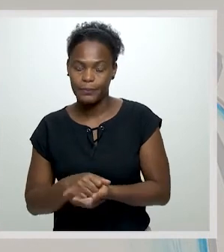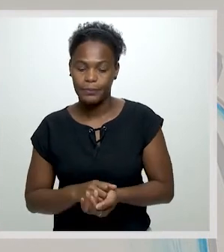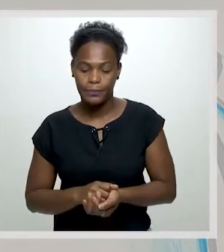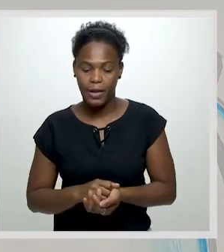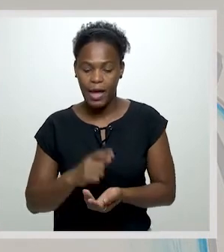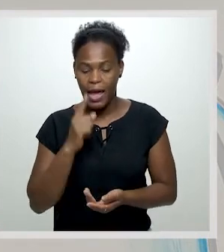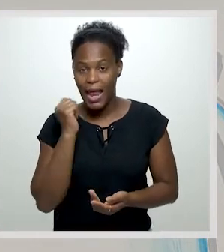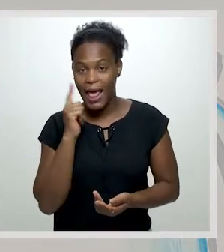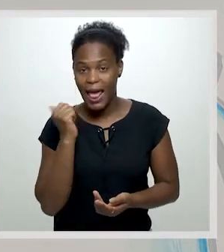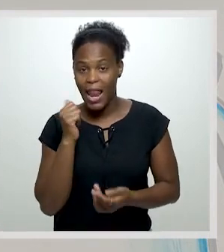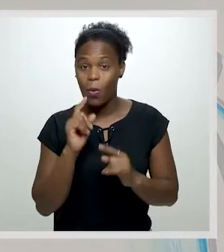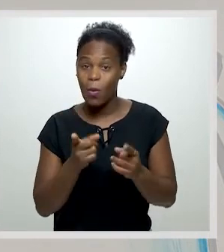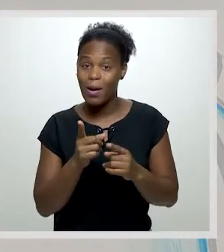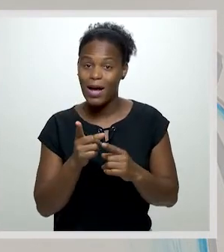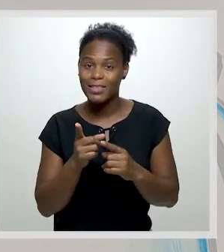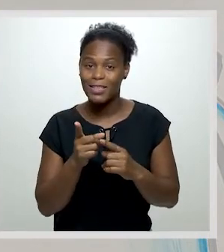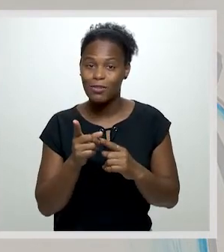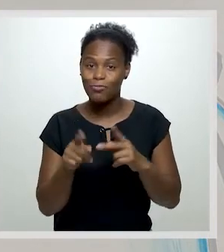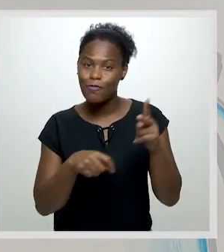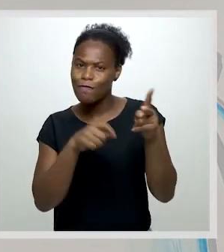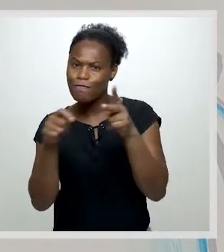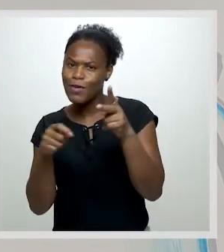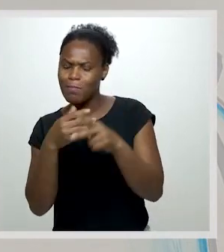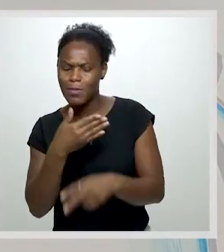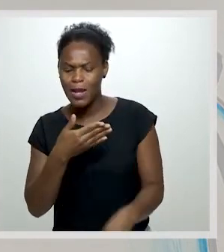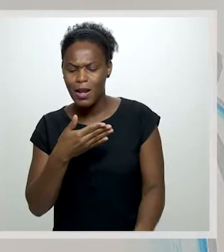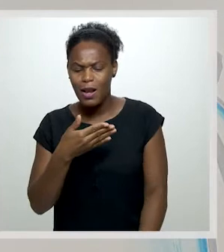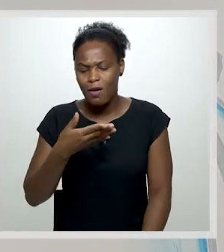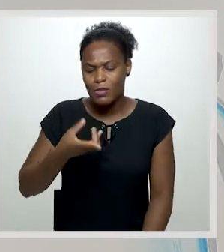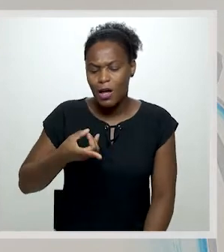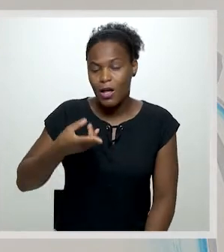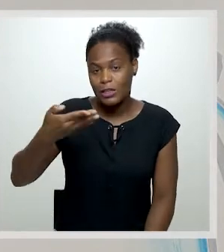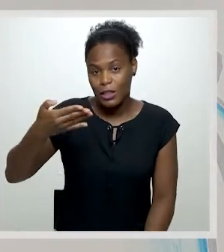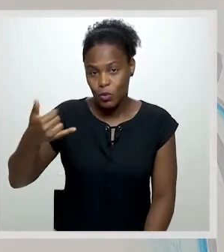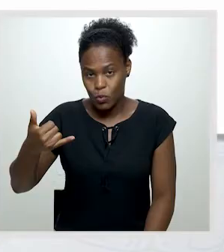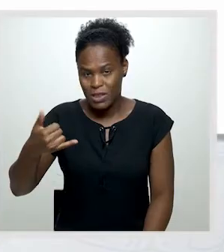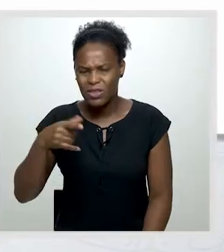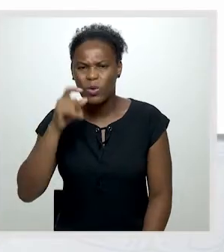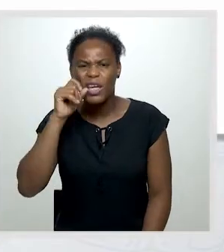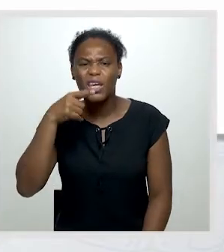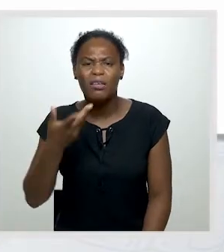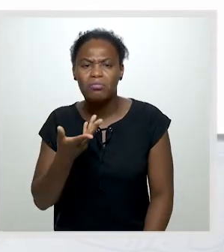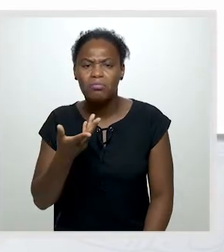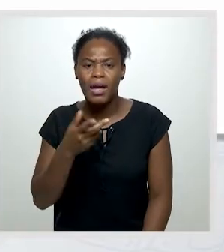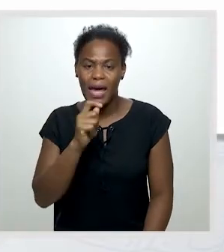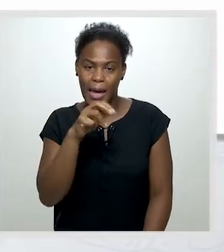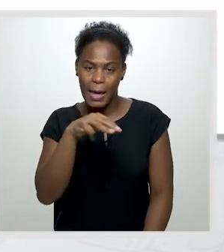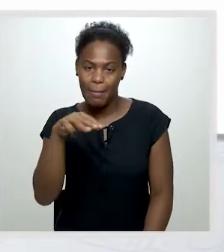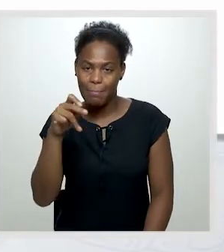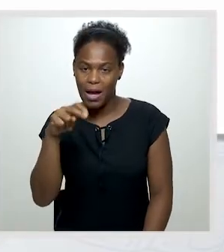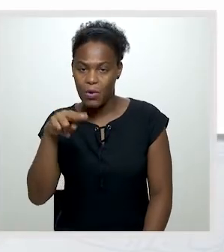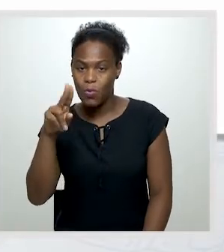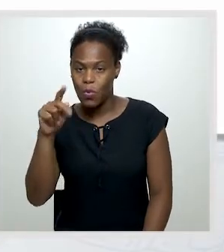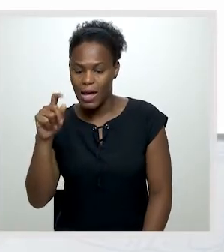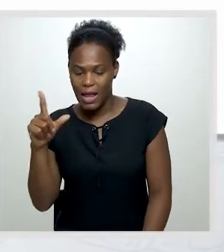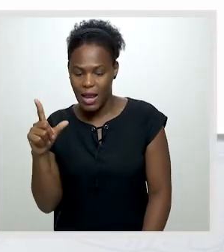Il ou elle a commencé à jouer dans les films en 1972. Tu sais c'est qui? Emmanuel